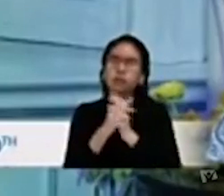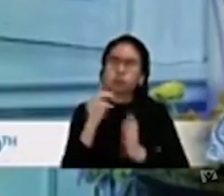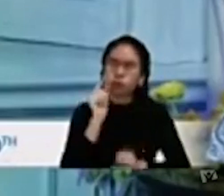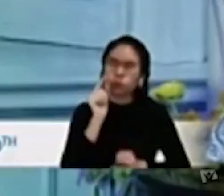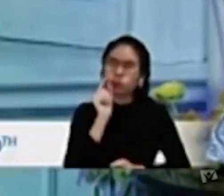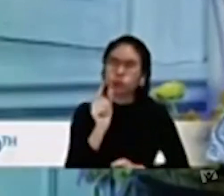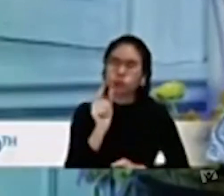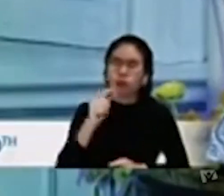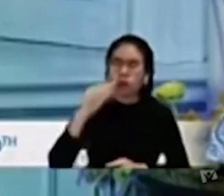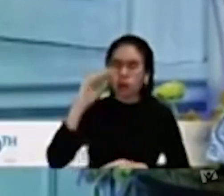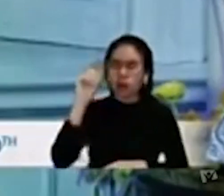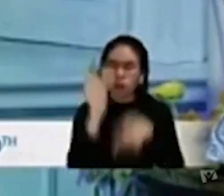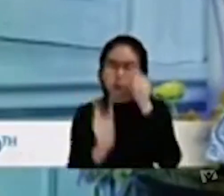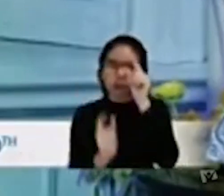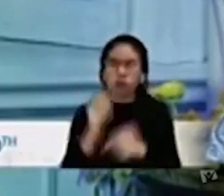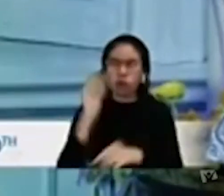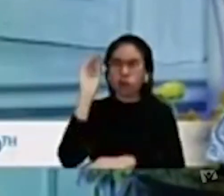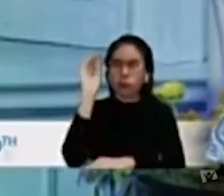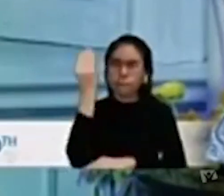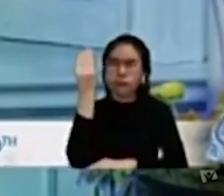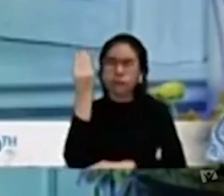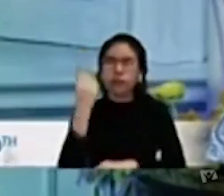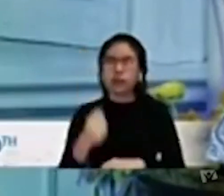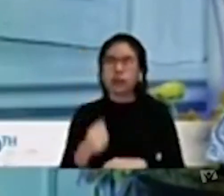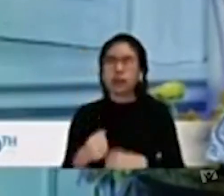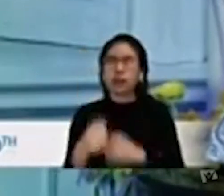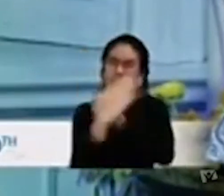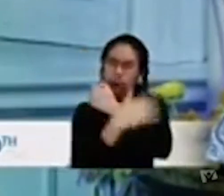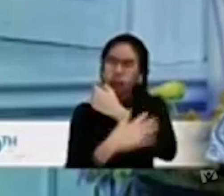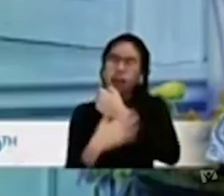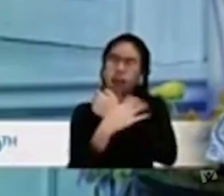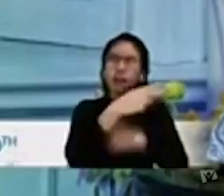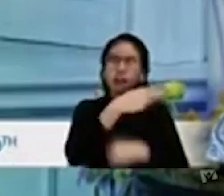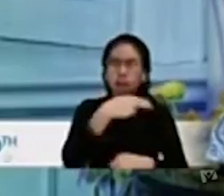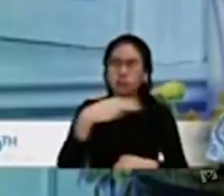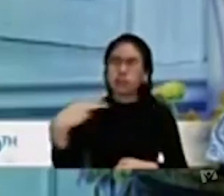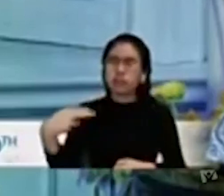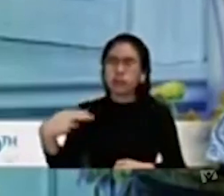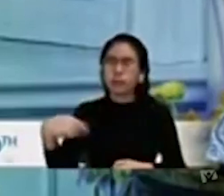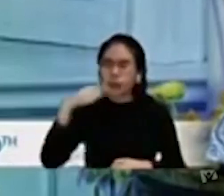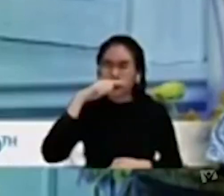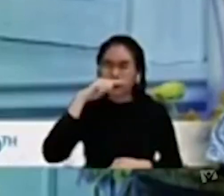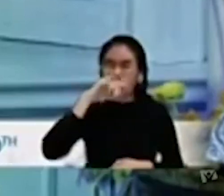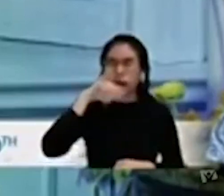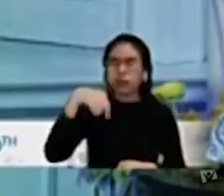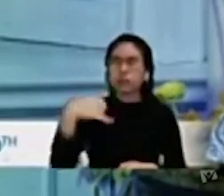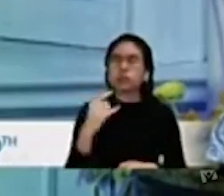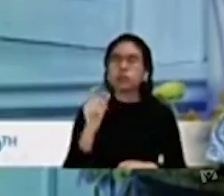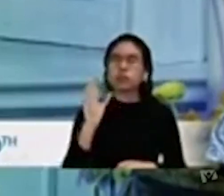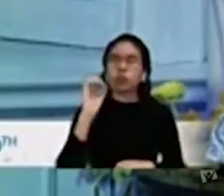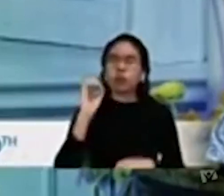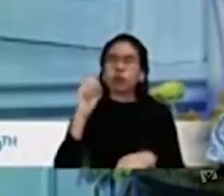pimpinan tertinggi dari negara Republik Indonesia, Presiden Bapak Joko Widodo dan jajaran Menteri